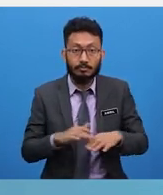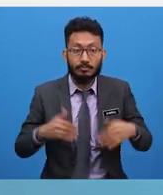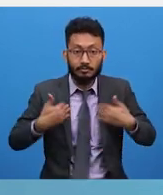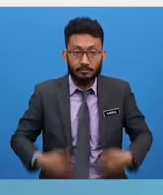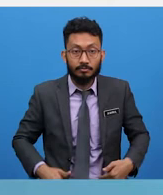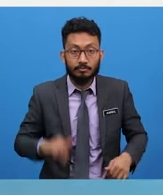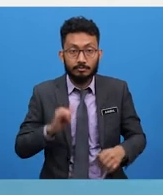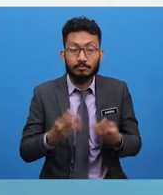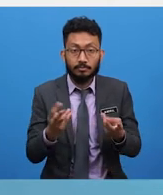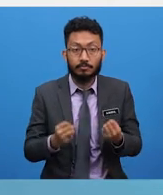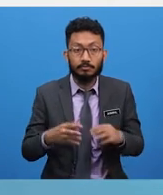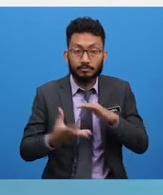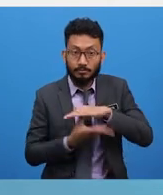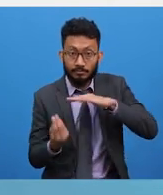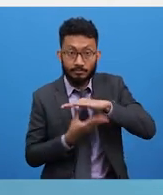hendak dicetak.